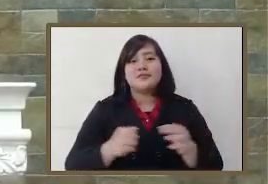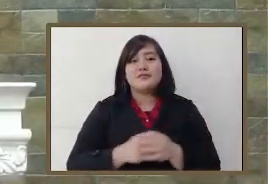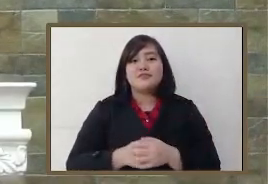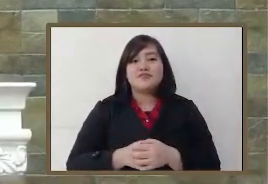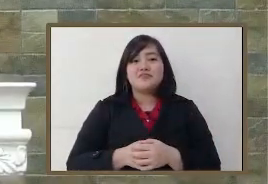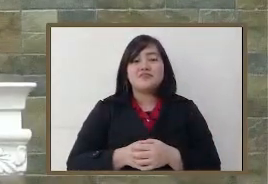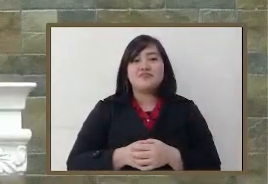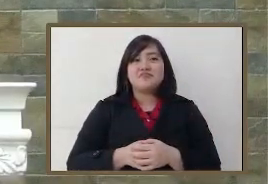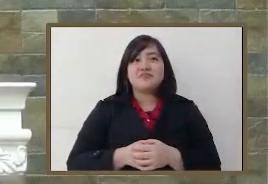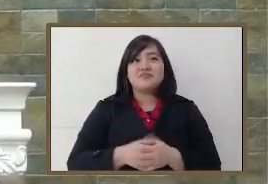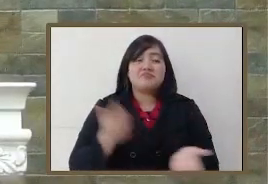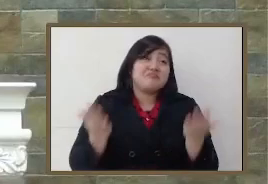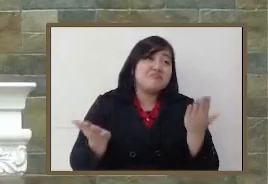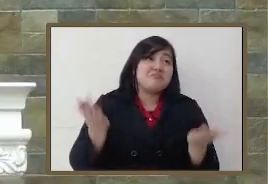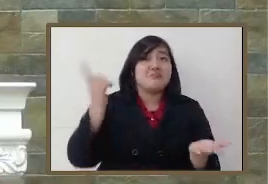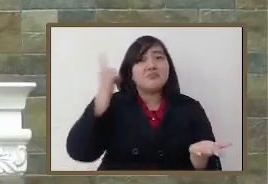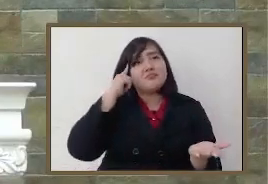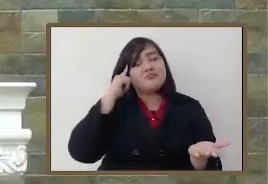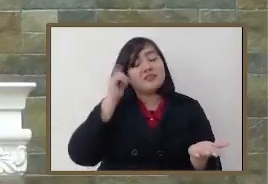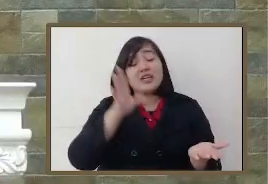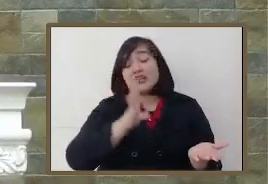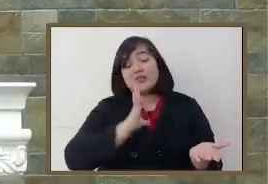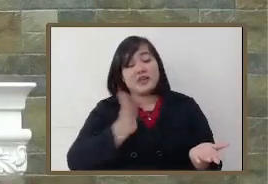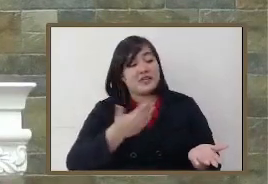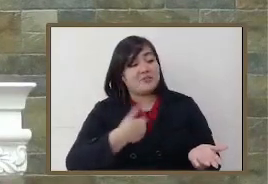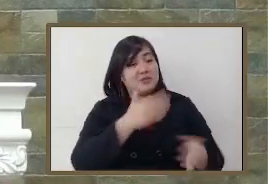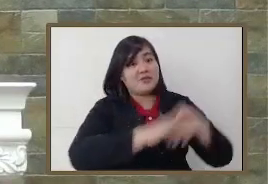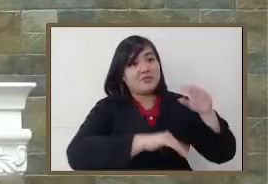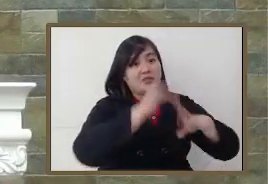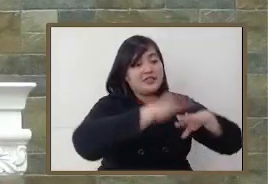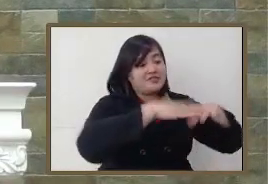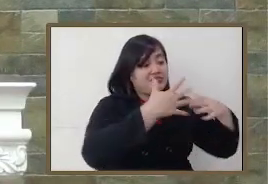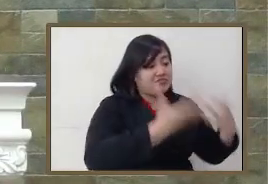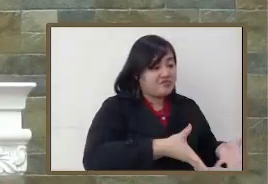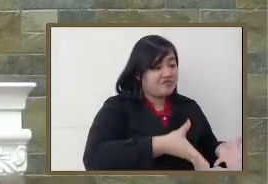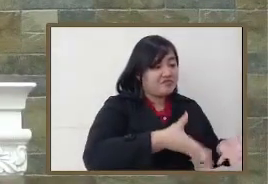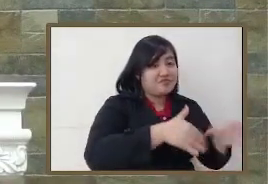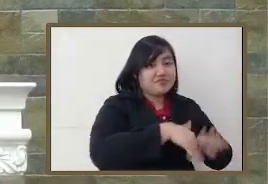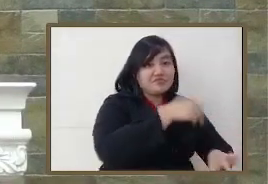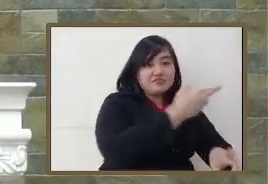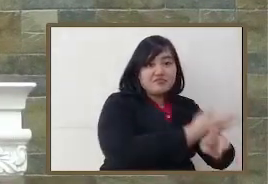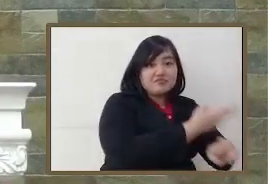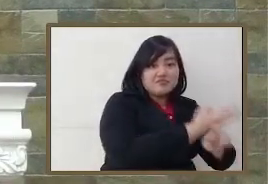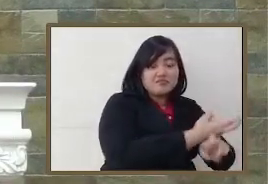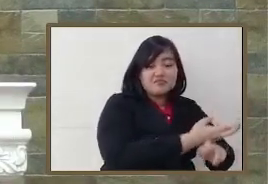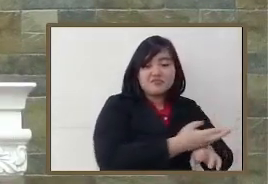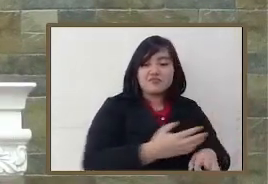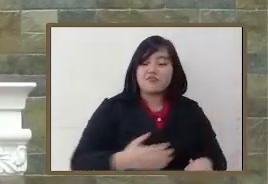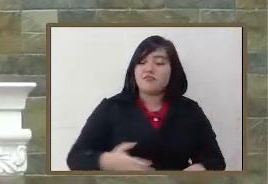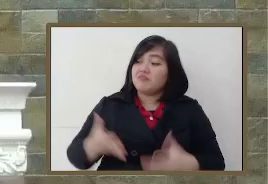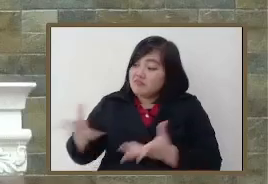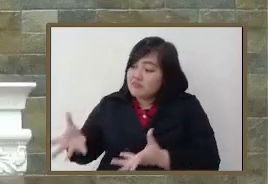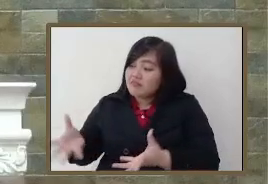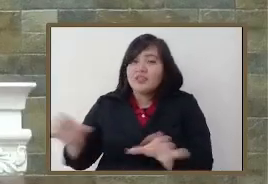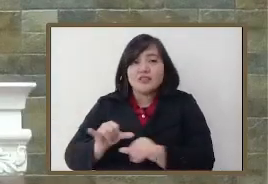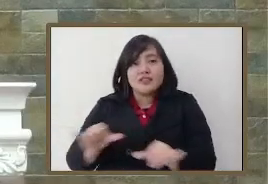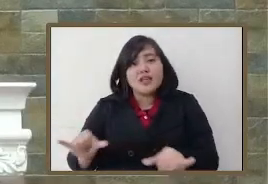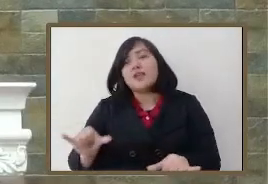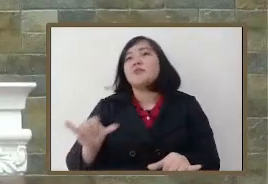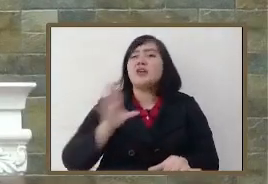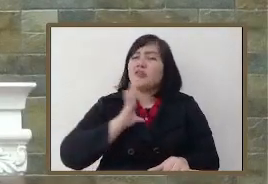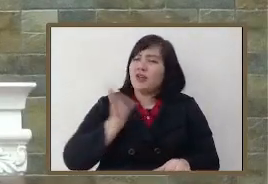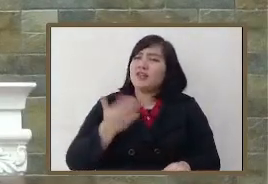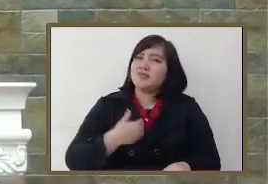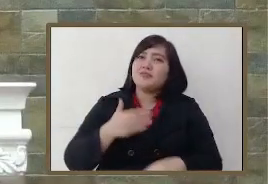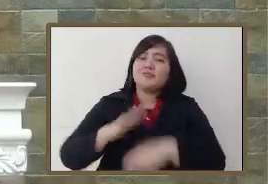mabuti dito ako nagtayo sa batuhan. Mabuti dito rin ako nagtayo sa buhanginan. Ang ganda pala pag nasa buhanginan.